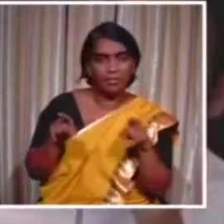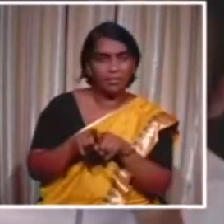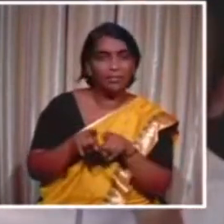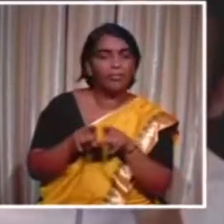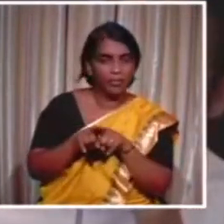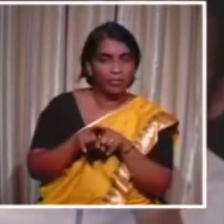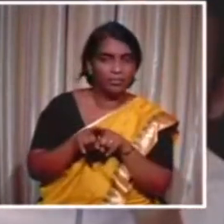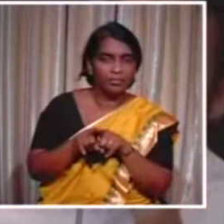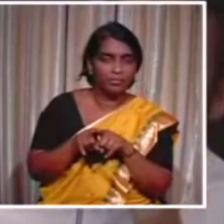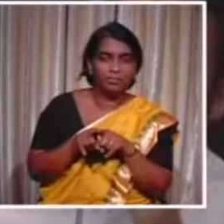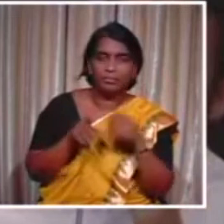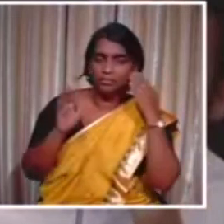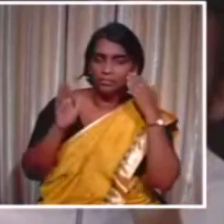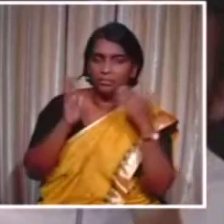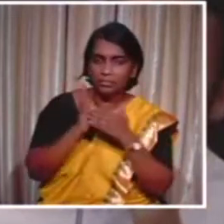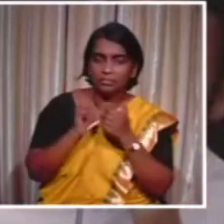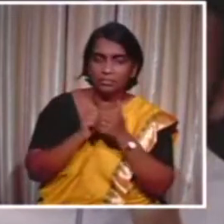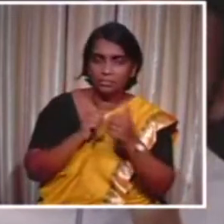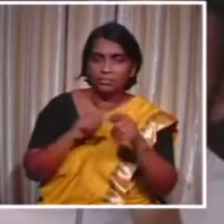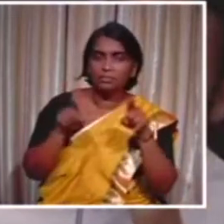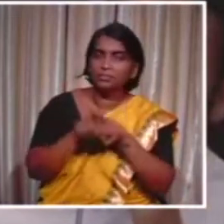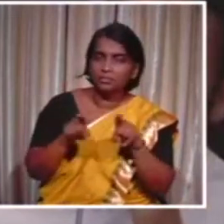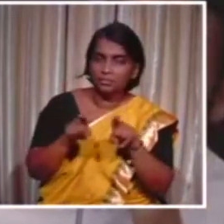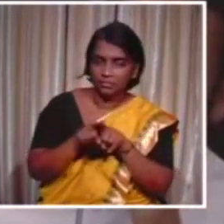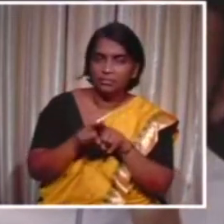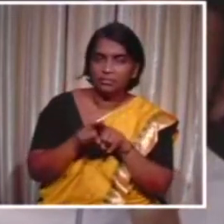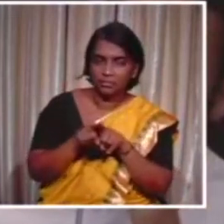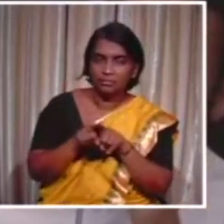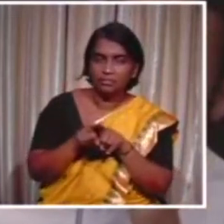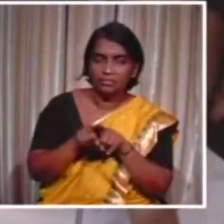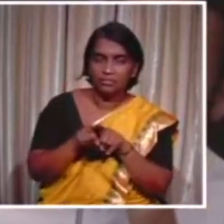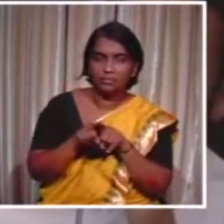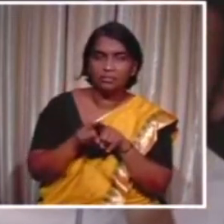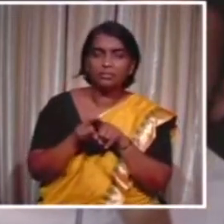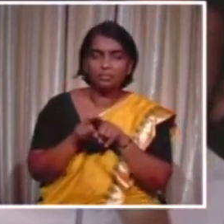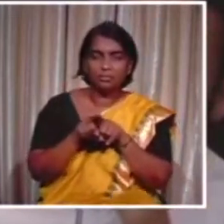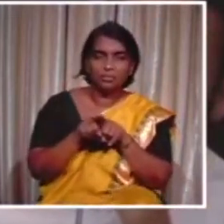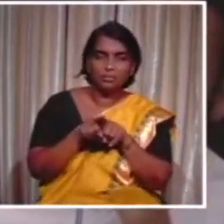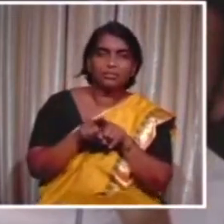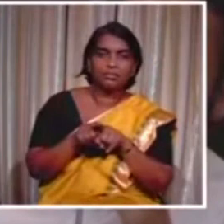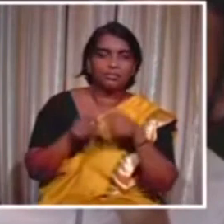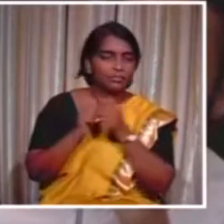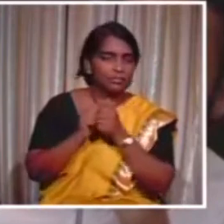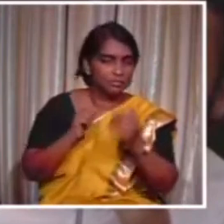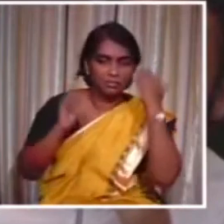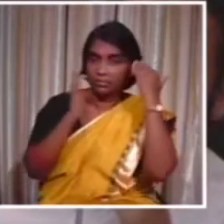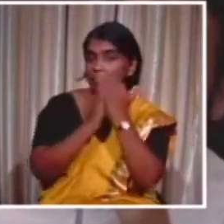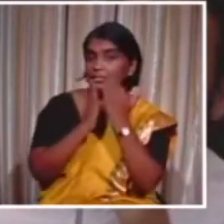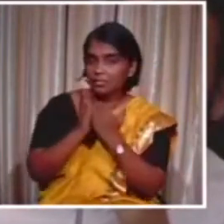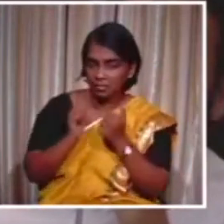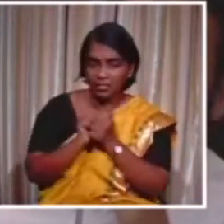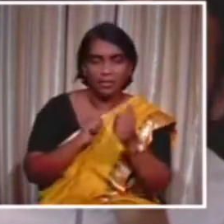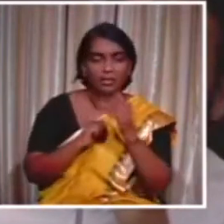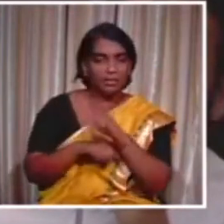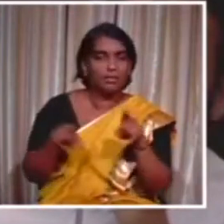kanua, merate janata wa, jat yagam kula, me sirudana niwajane karmim metana, ye janata wa niwem